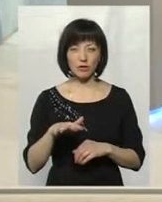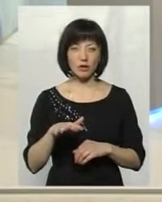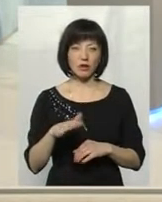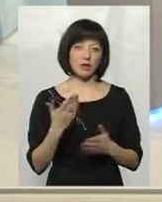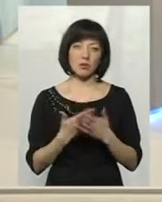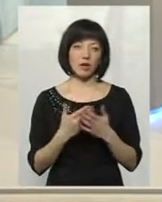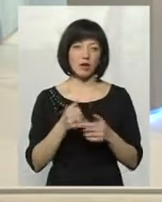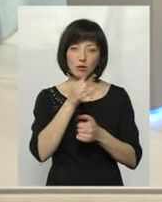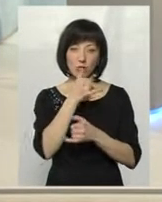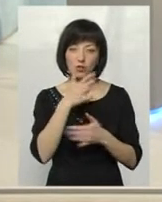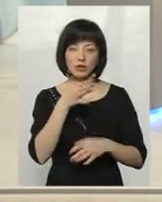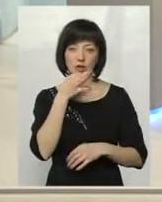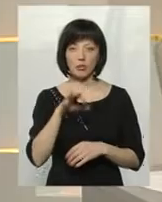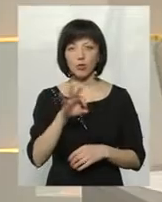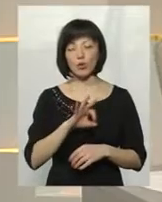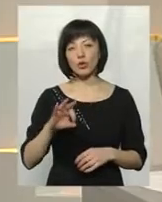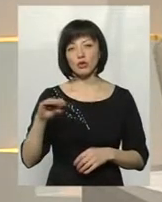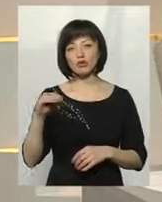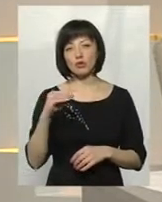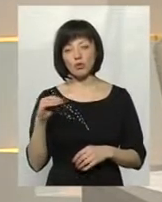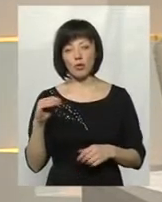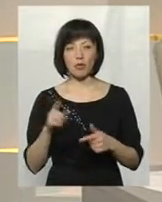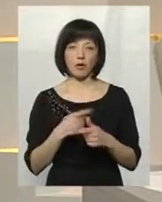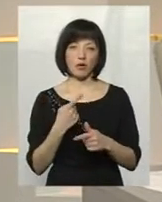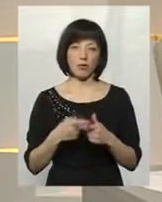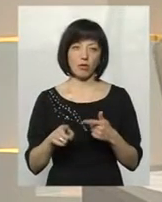скажеш, скажімо, там про Житомир чи